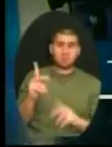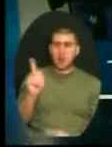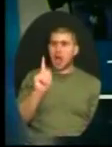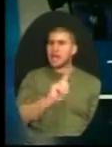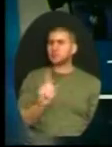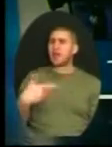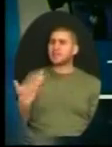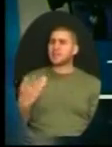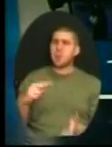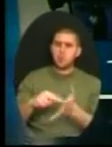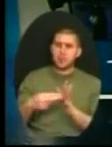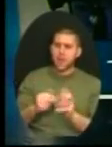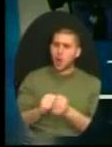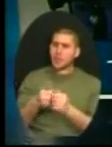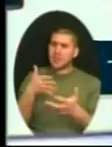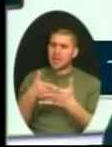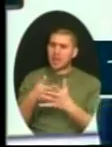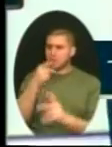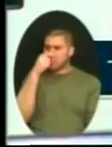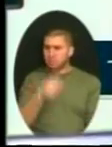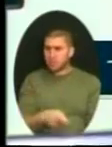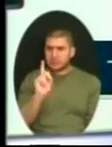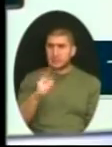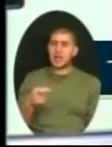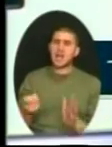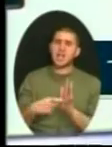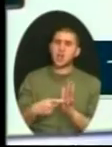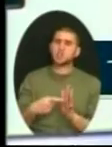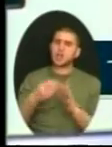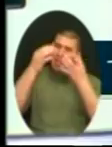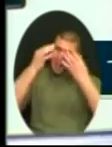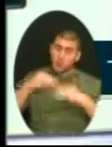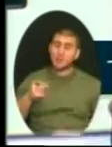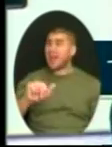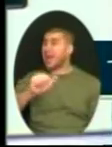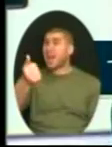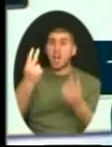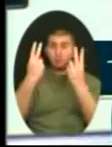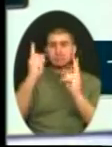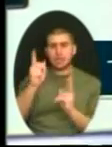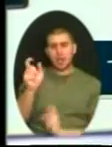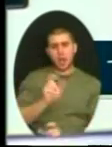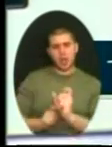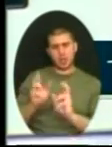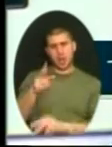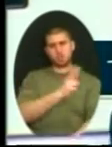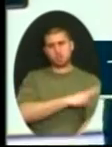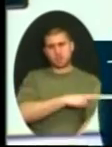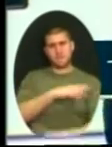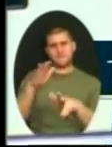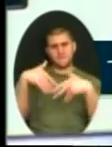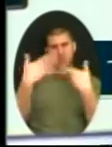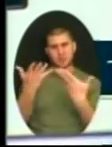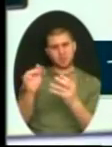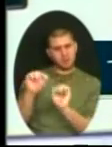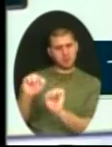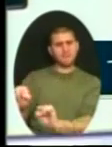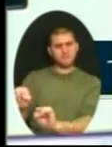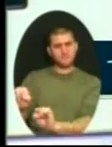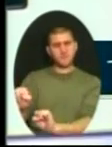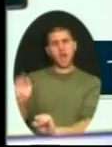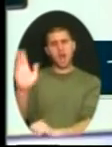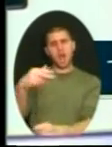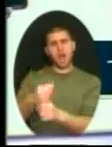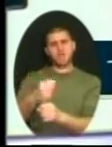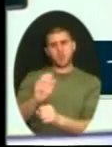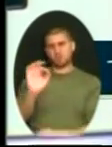צריכה לתת לאף פוליטיקאי, לאף נחקר, להתאמר בה, היא צריכה לתבוע את עלבונה, והיא צריכה, הכי חשוב, להגן על השוטרים ולתת להם גב וקרדיט